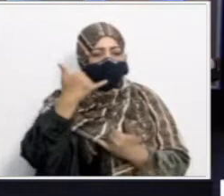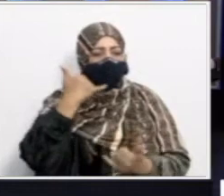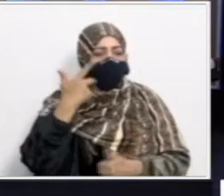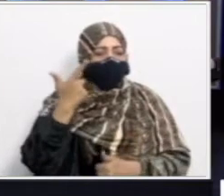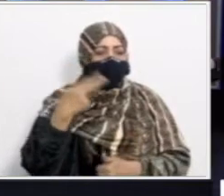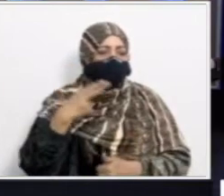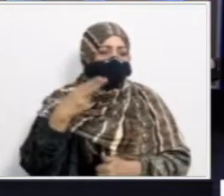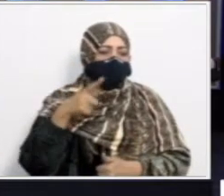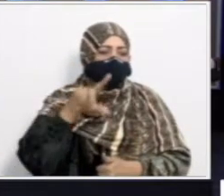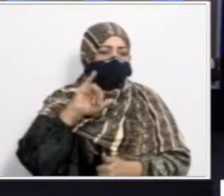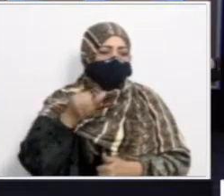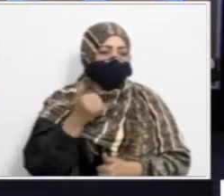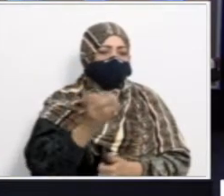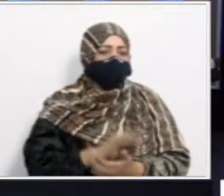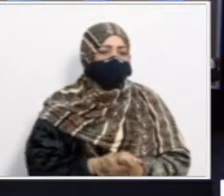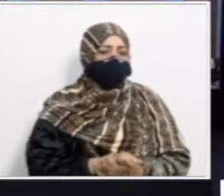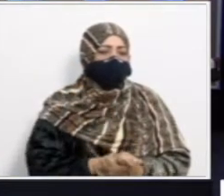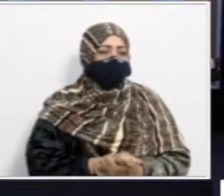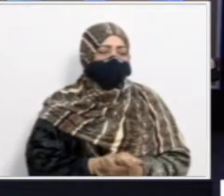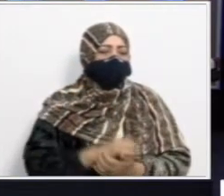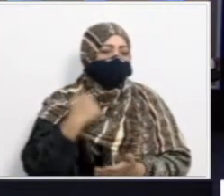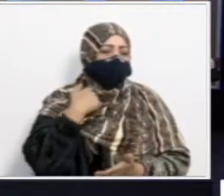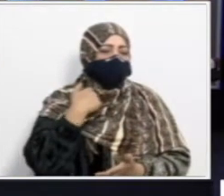الأخ علي من مصراتة.